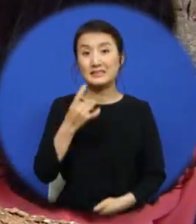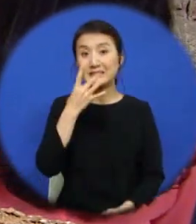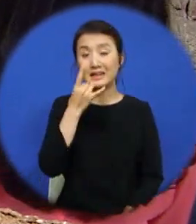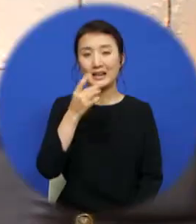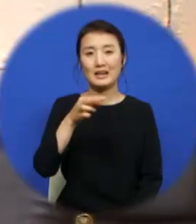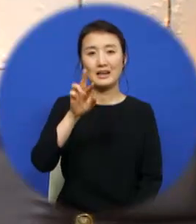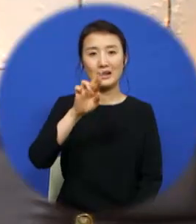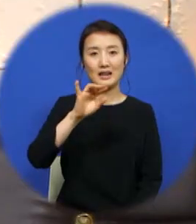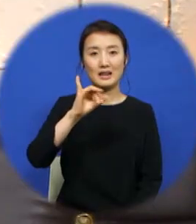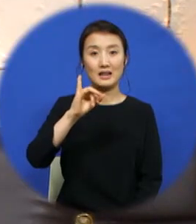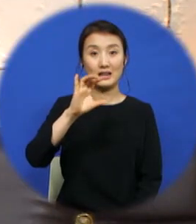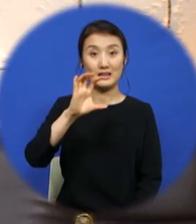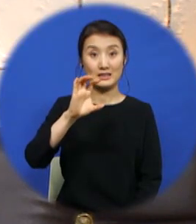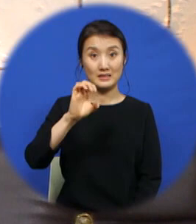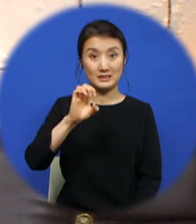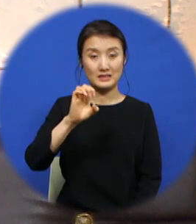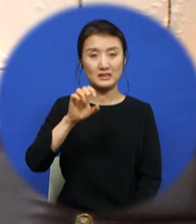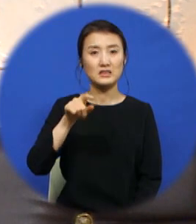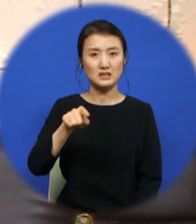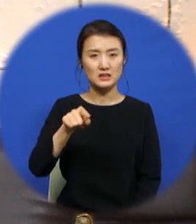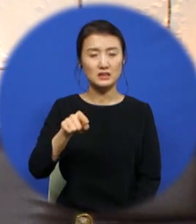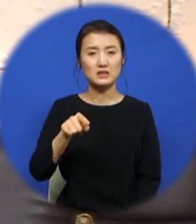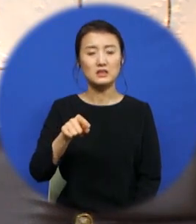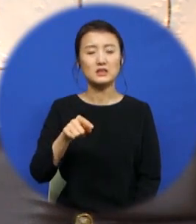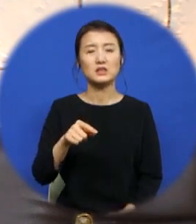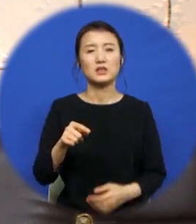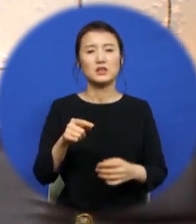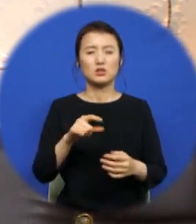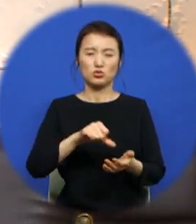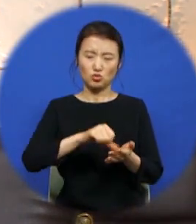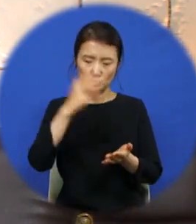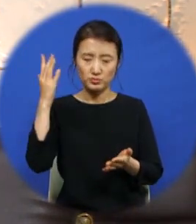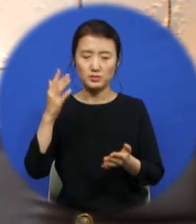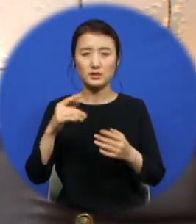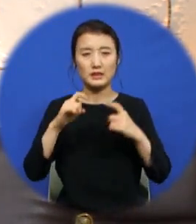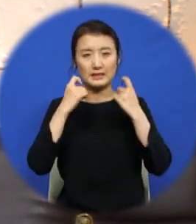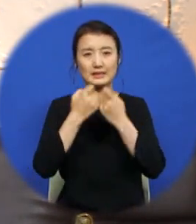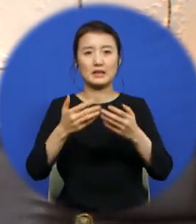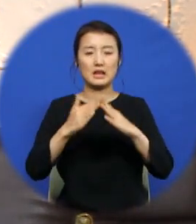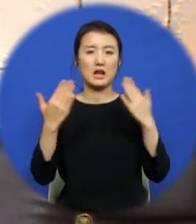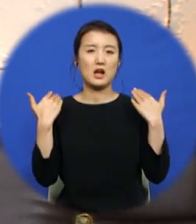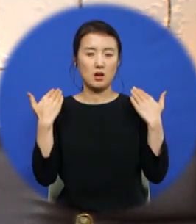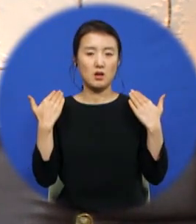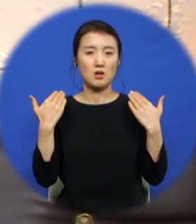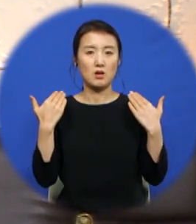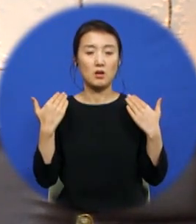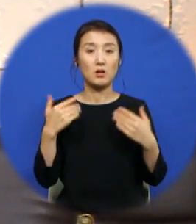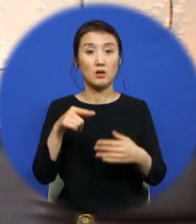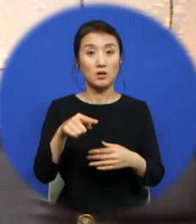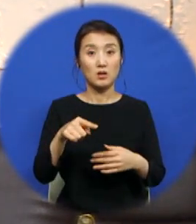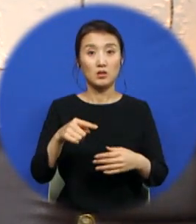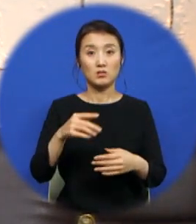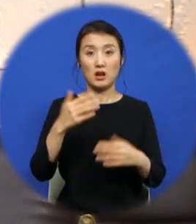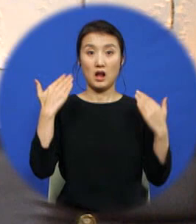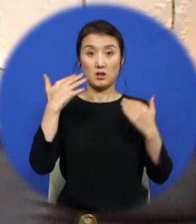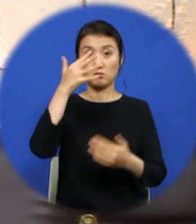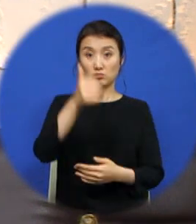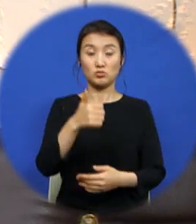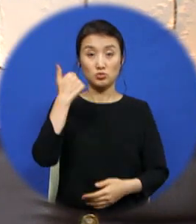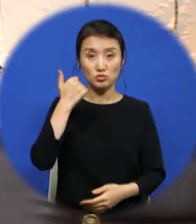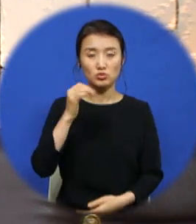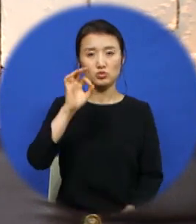라는 그런 명문 사립학교 입니다 근데 총장님이 유대인이 오셨어요 콜롬비아 대학과